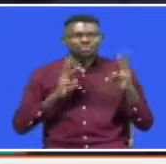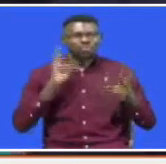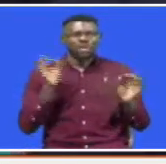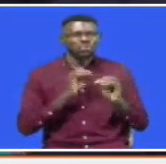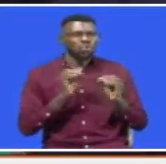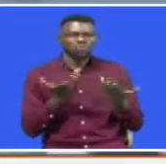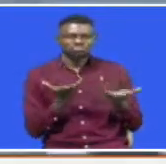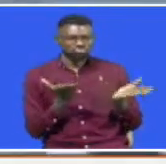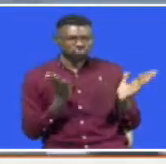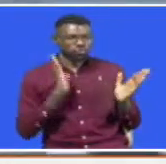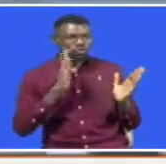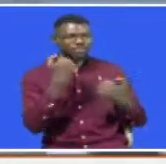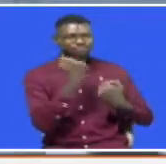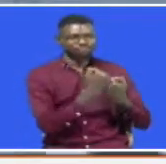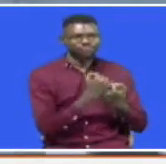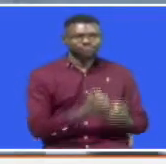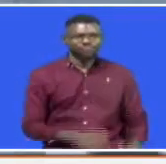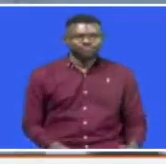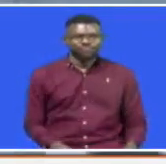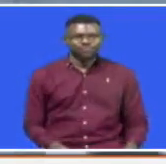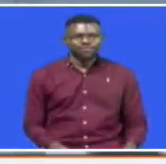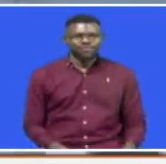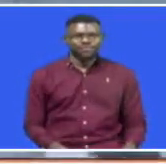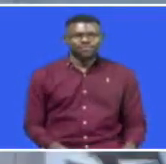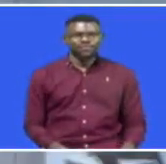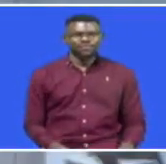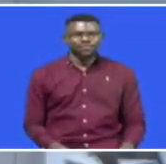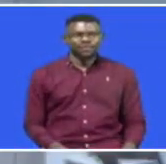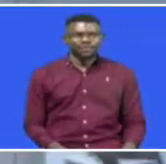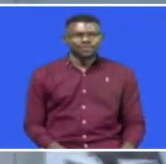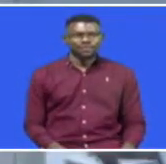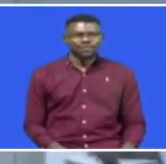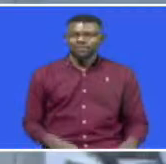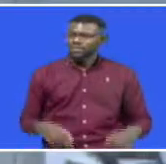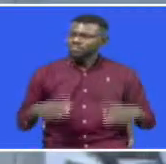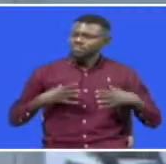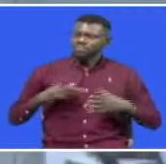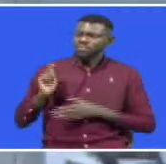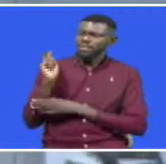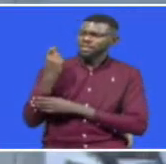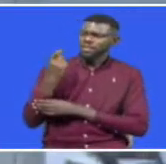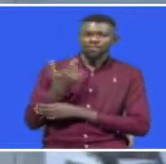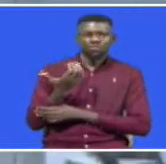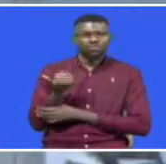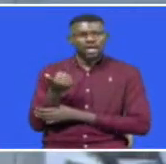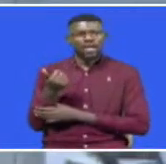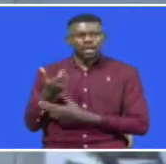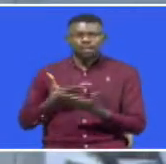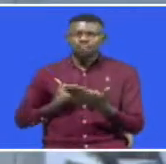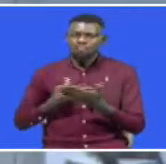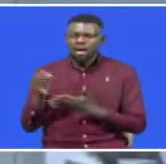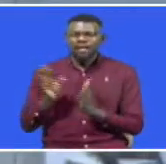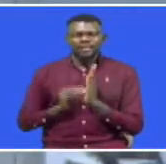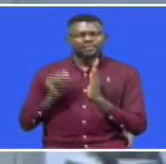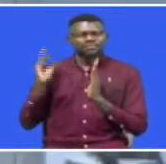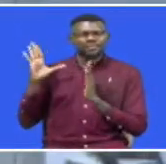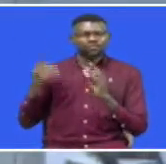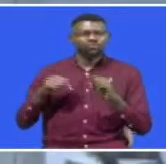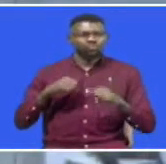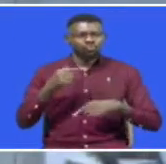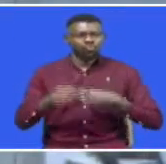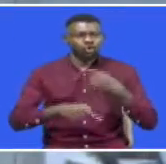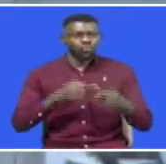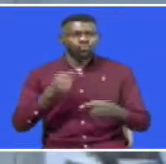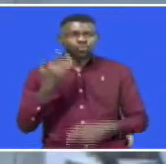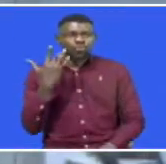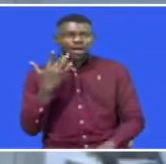tutasimama na wewe. Na Wakenya wataendelea kununua unga wa ugali kwa bei ya juu baada ya wachuuzi